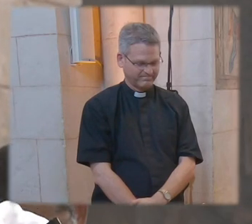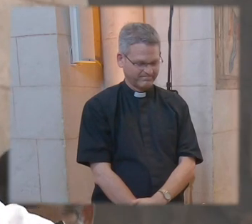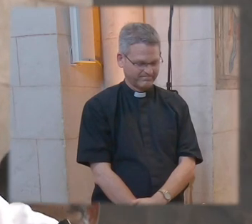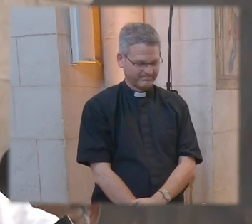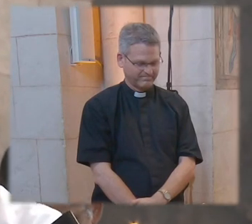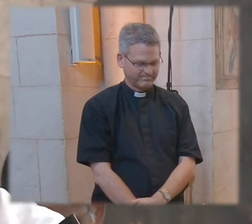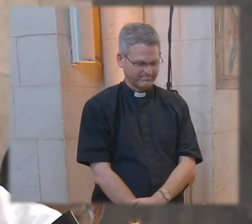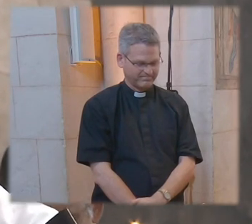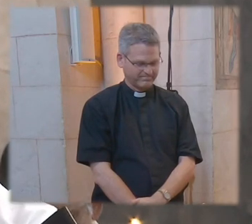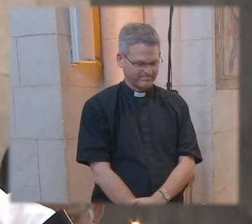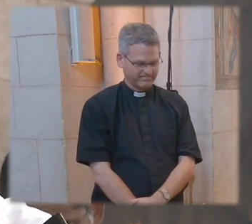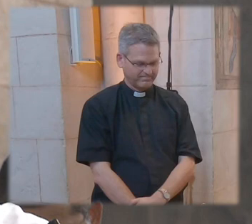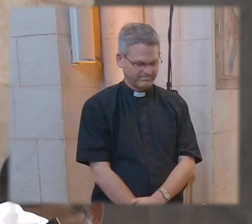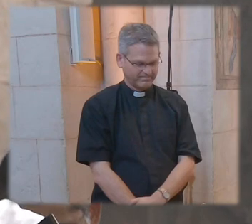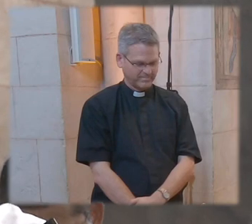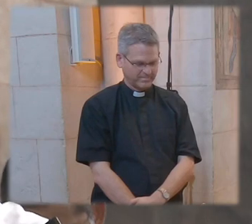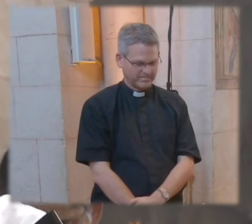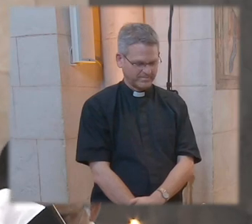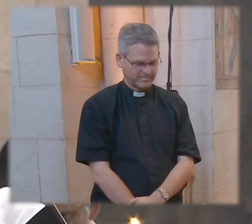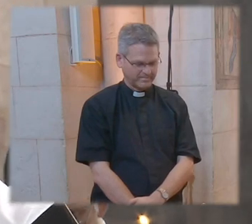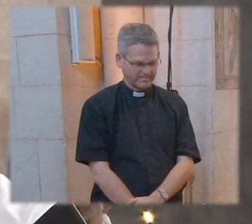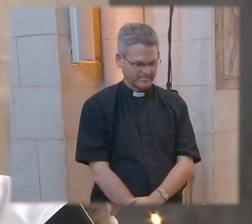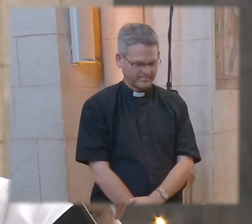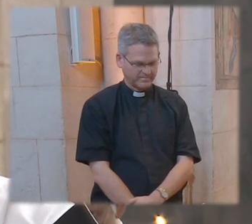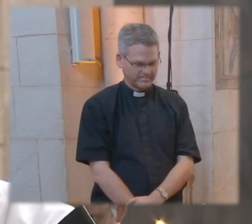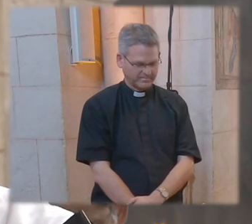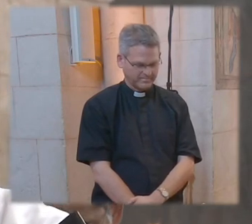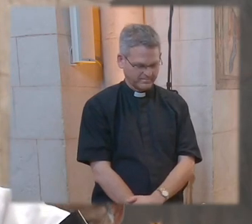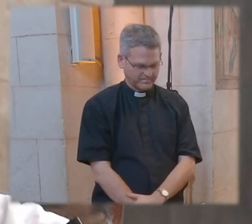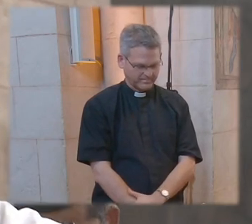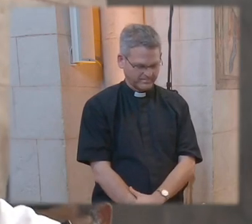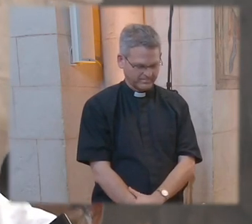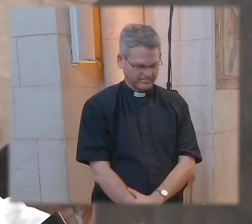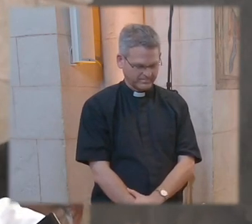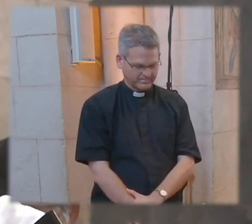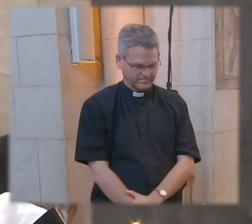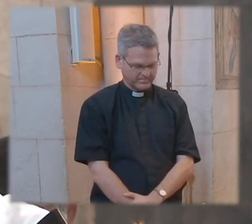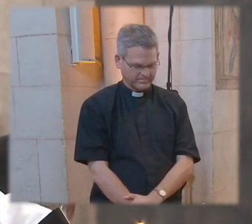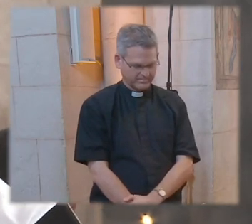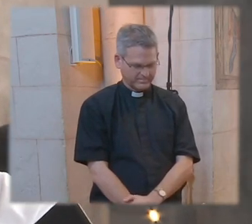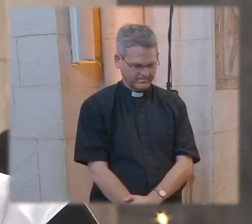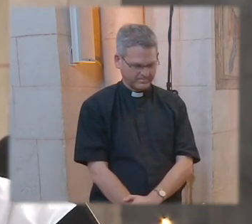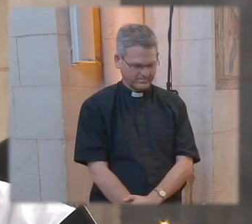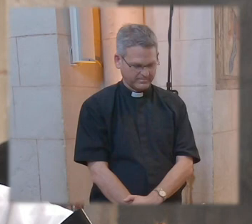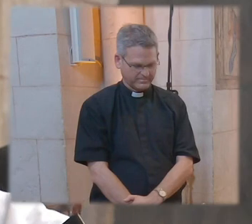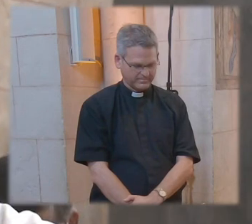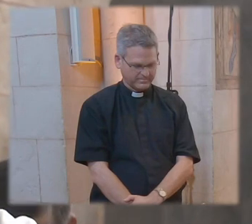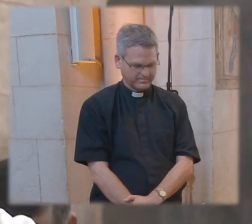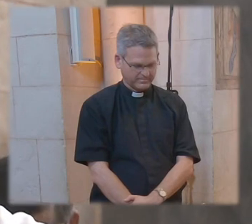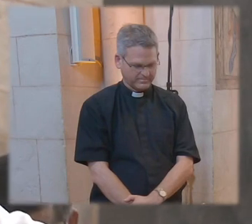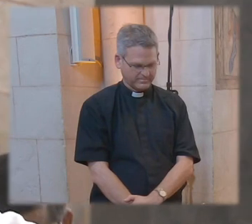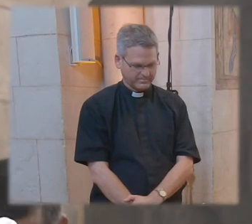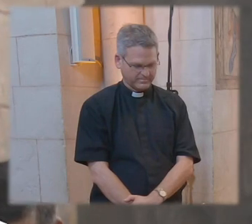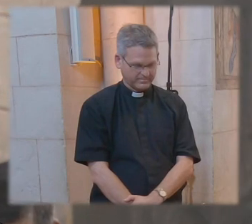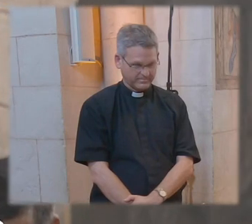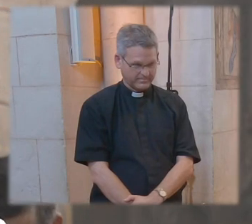die Heiligsprechungen aufgrund unserer apostolischen Autorität dass der ehrwürdige Diener